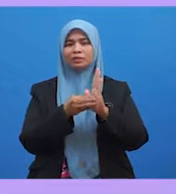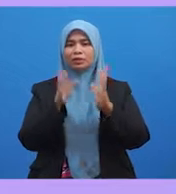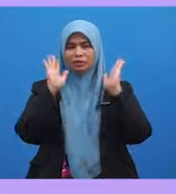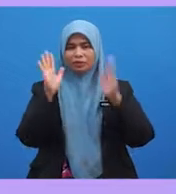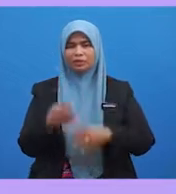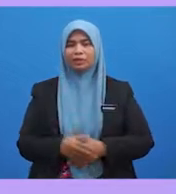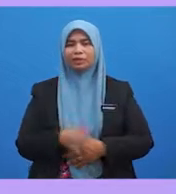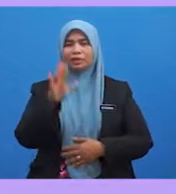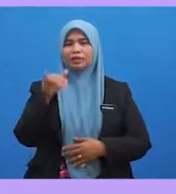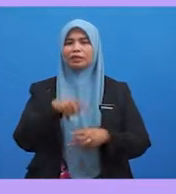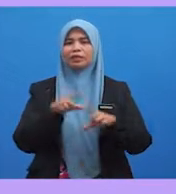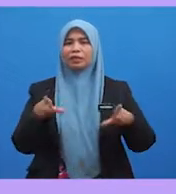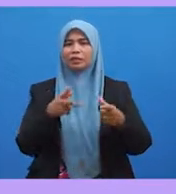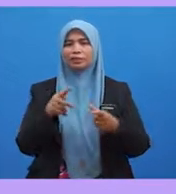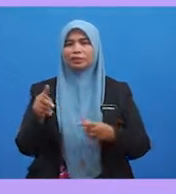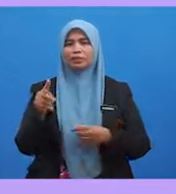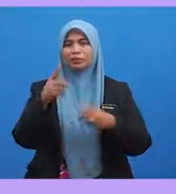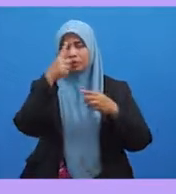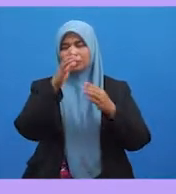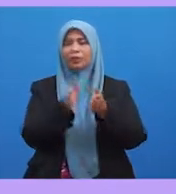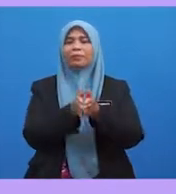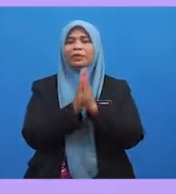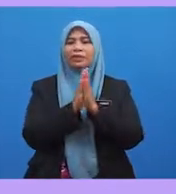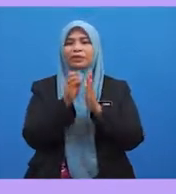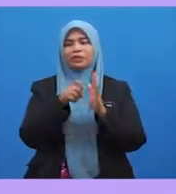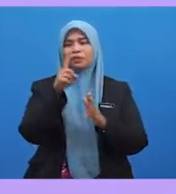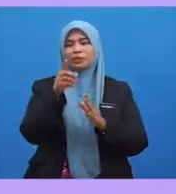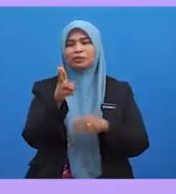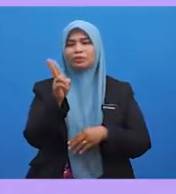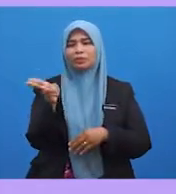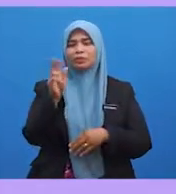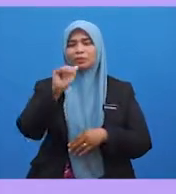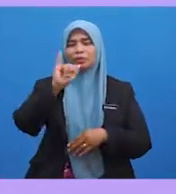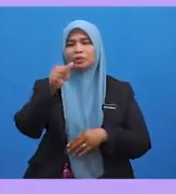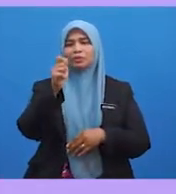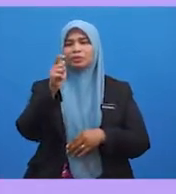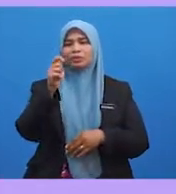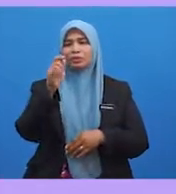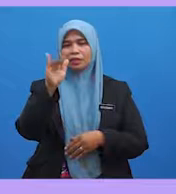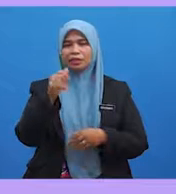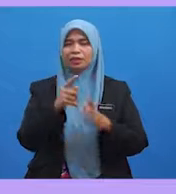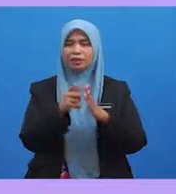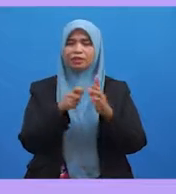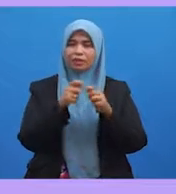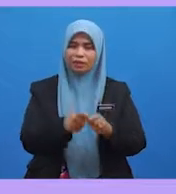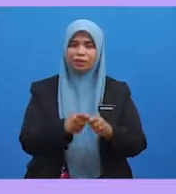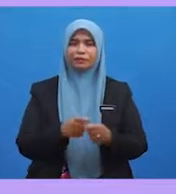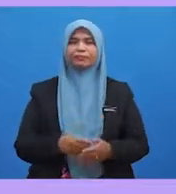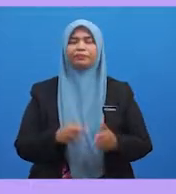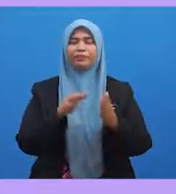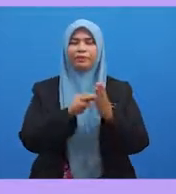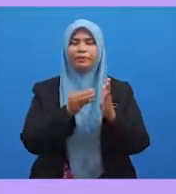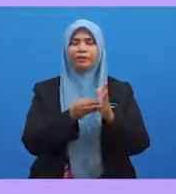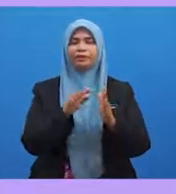yang dilakukan untuk meminta sesuatu hajat yang tertentu. Apakah maksudnya?